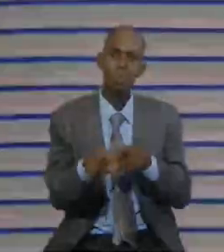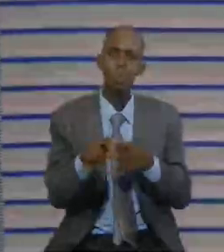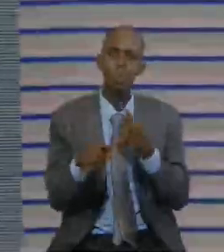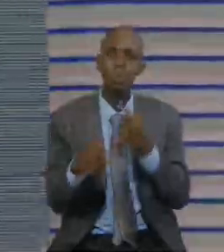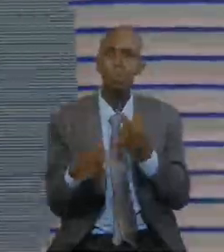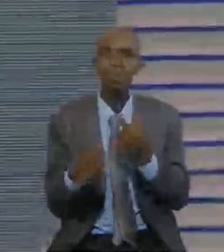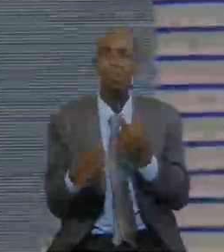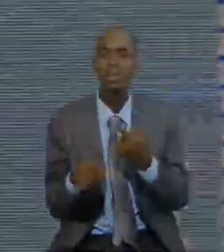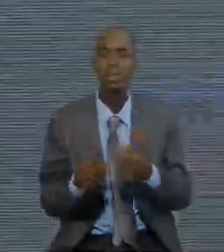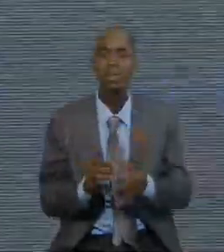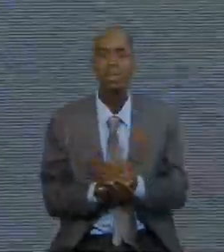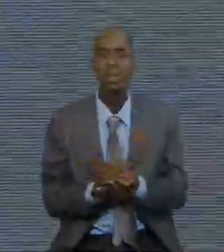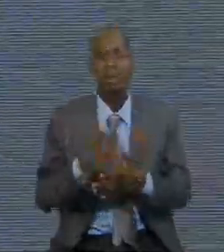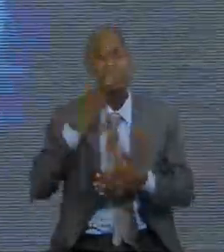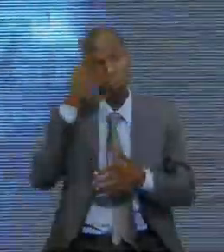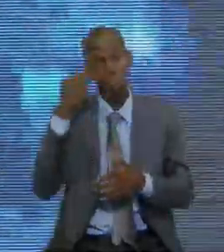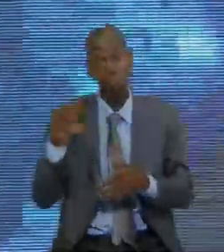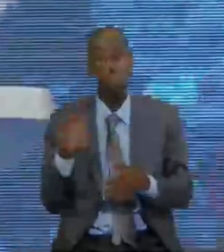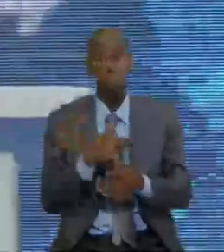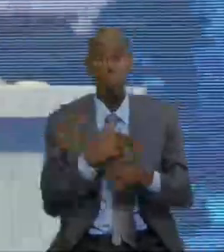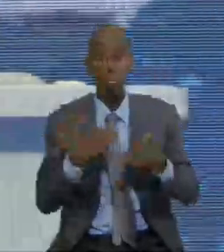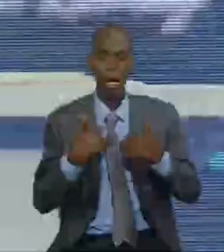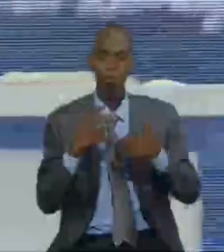avec ce qu'il est